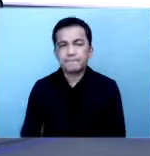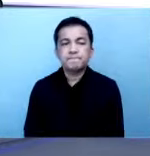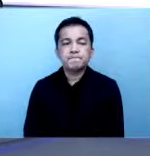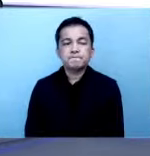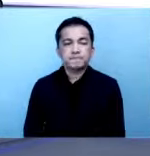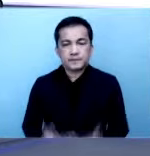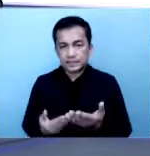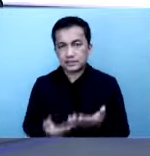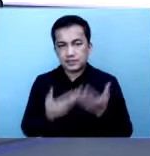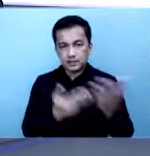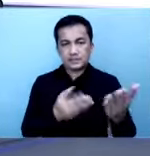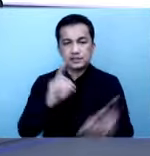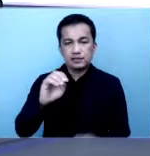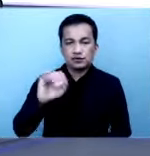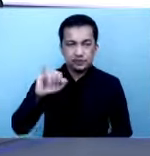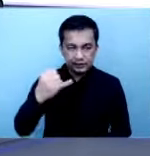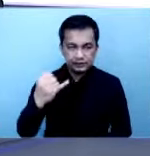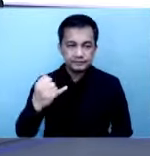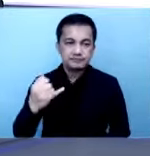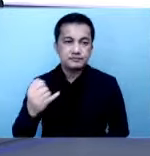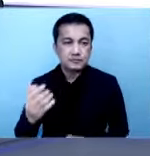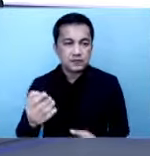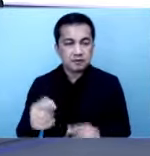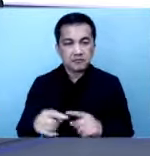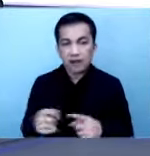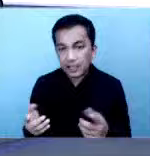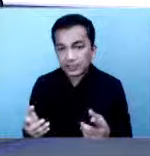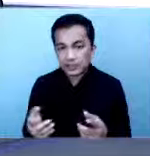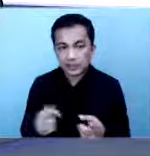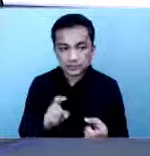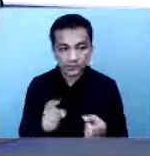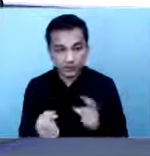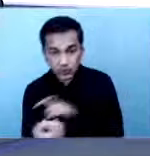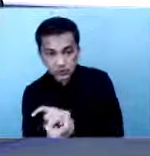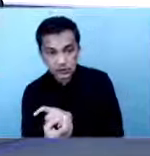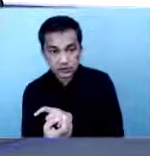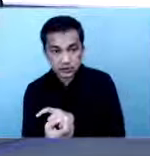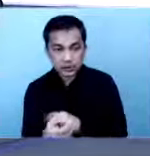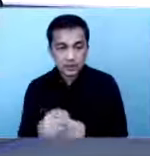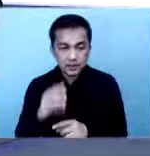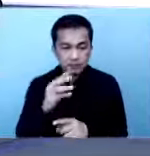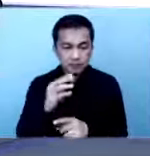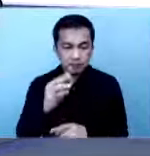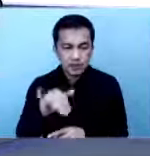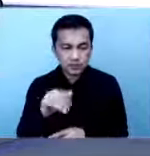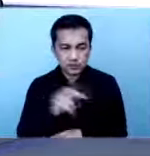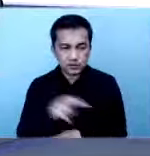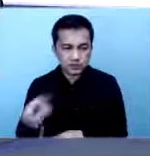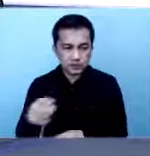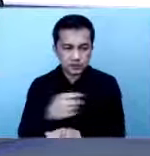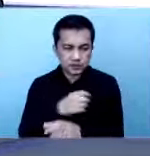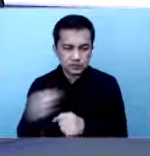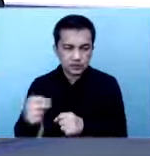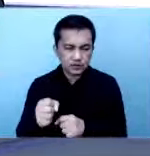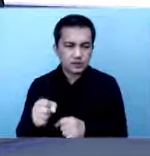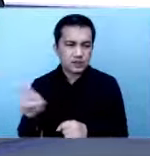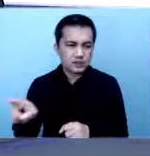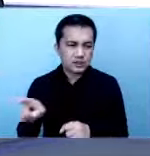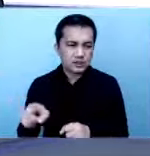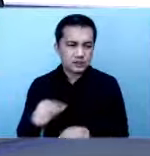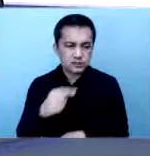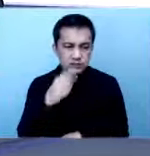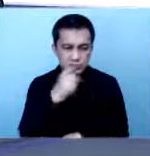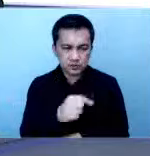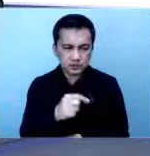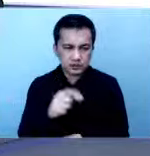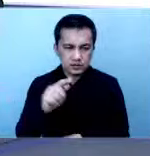sa DOJ. Pero ito po ang twist. May 22, nang biglang binawi ng mga testigo ang kanila sinabi na si